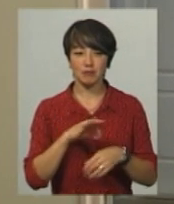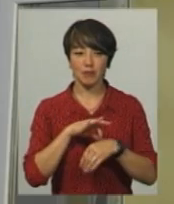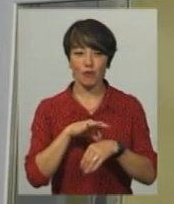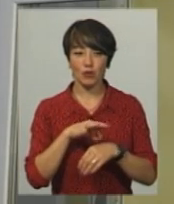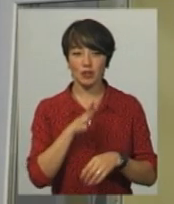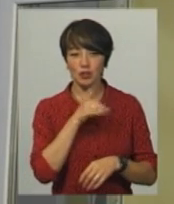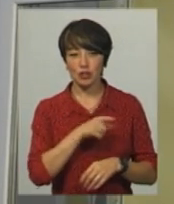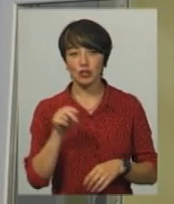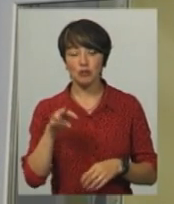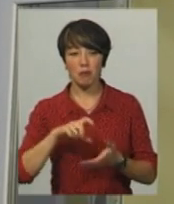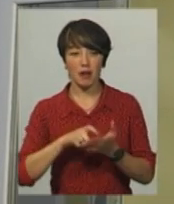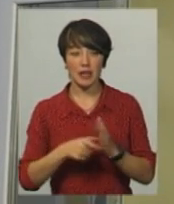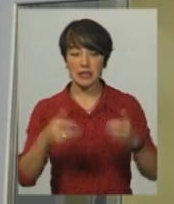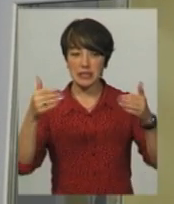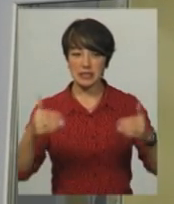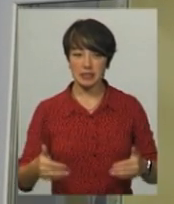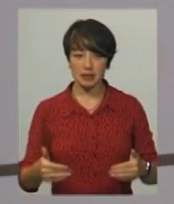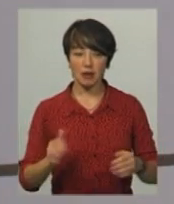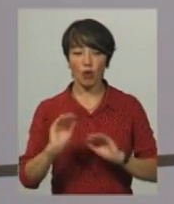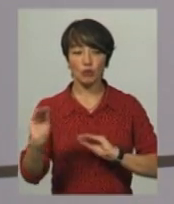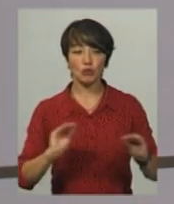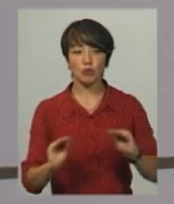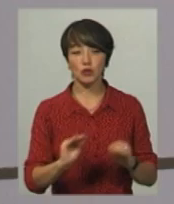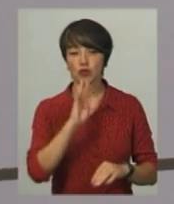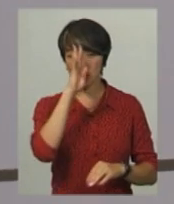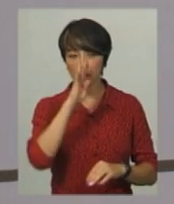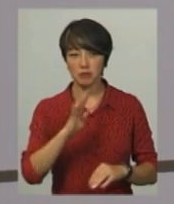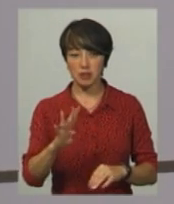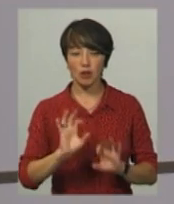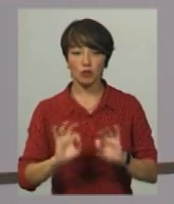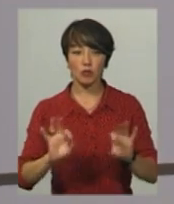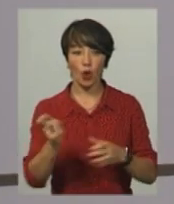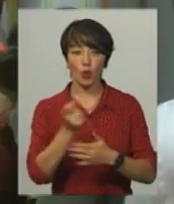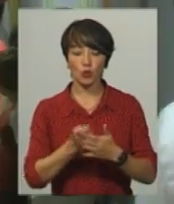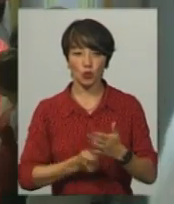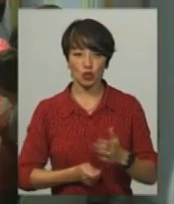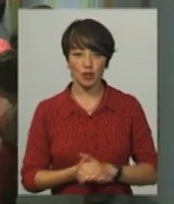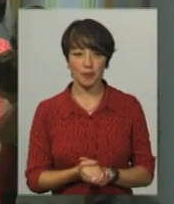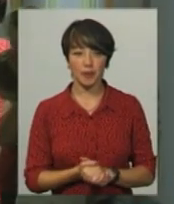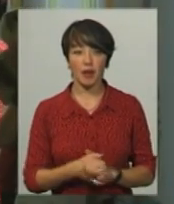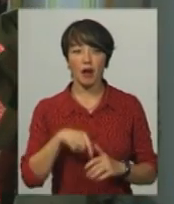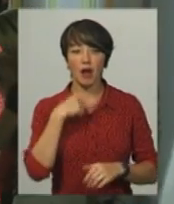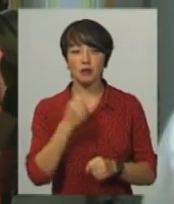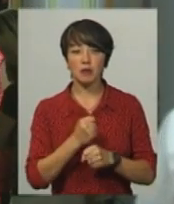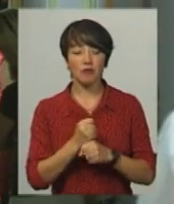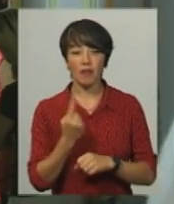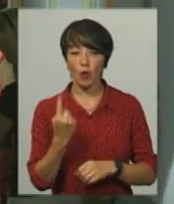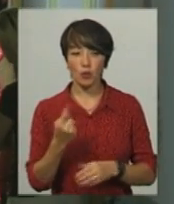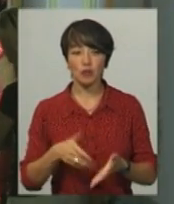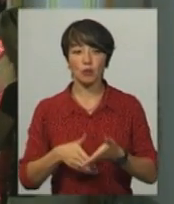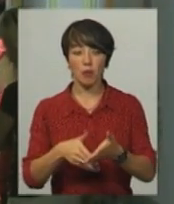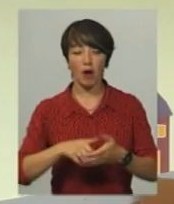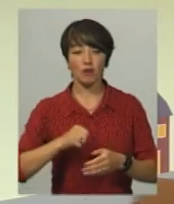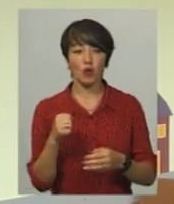час. Стіни у хірургічному відділенні оздоблювали протягом 4 місяців, розповідає художник Семен Ковальчук. Каже, працював не один, допомагав